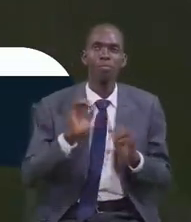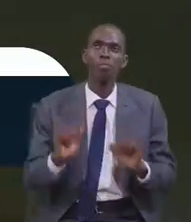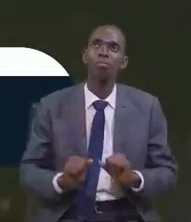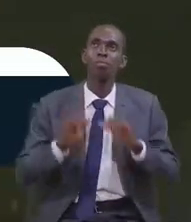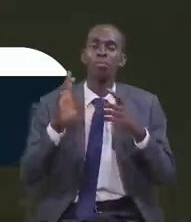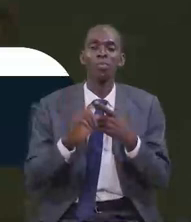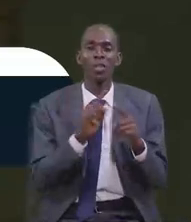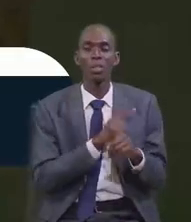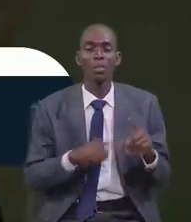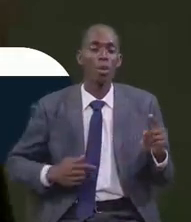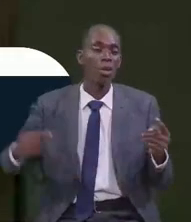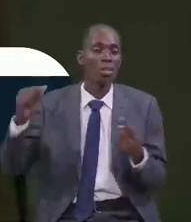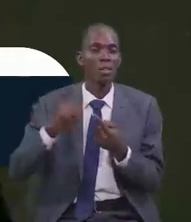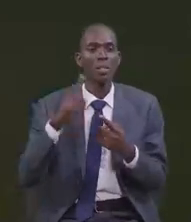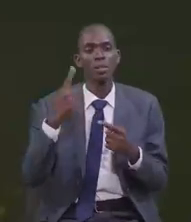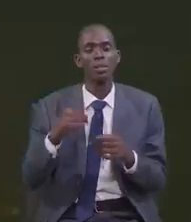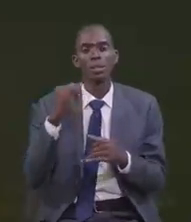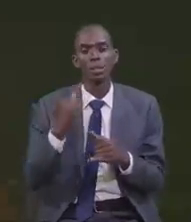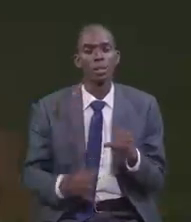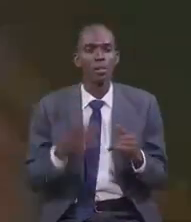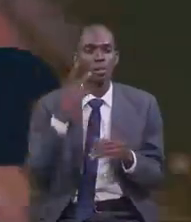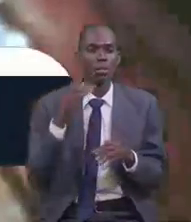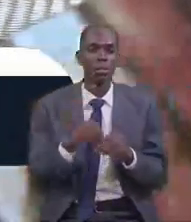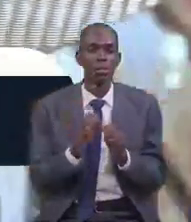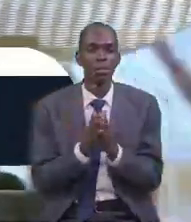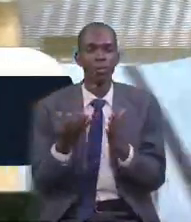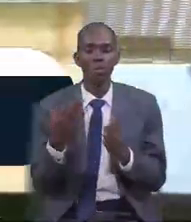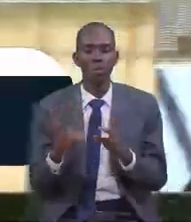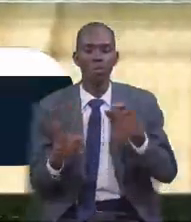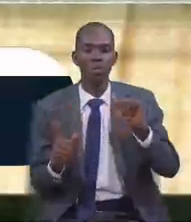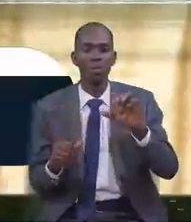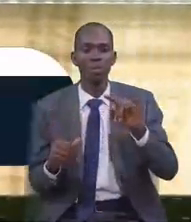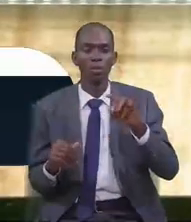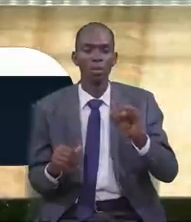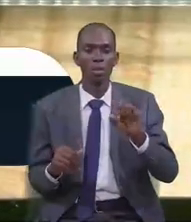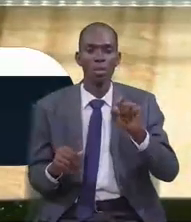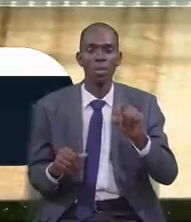jusqu'à la fin. Acte 11. Acte